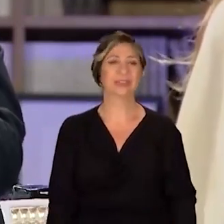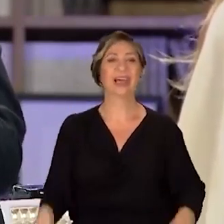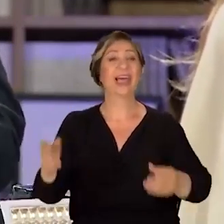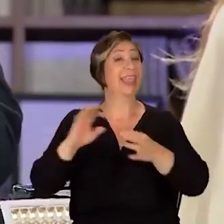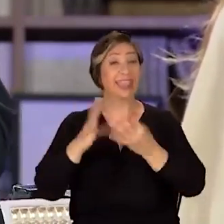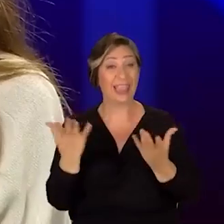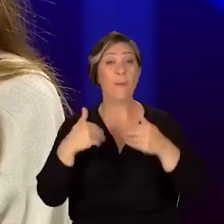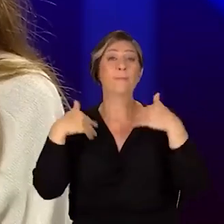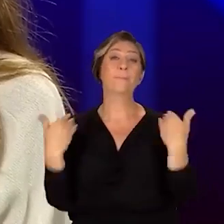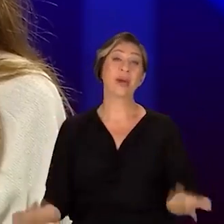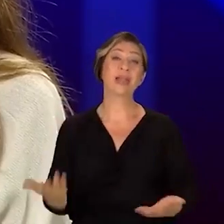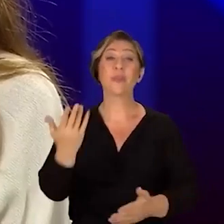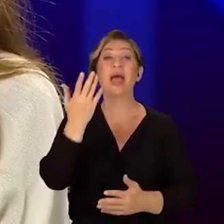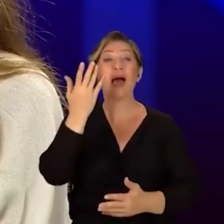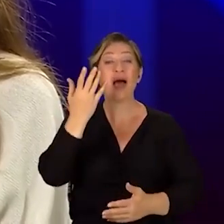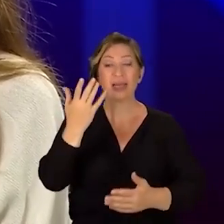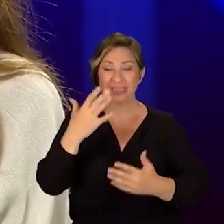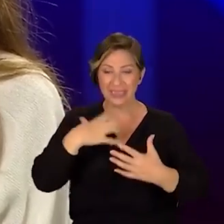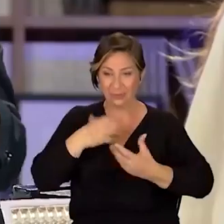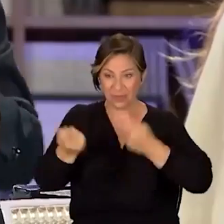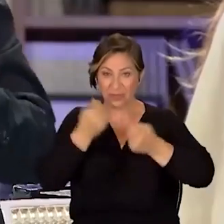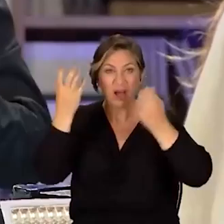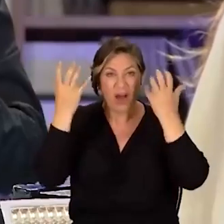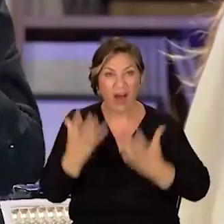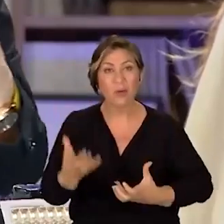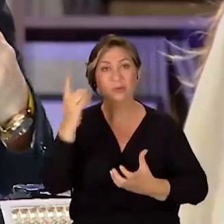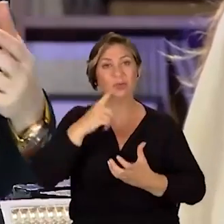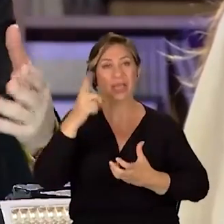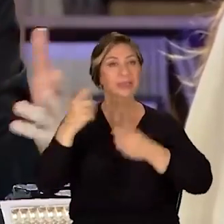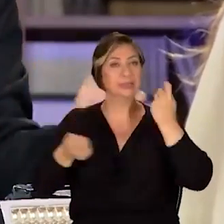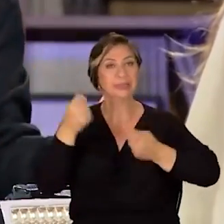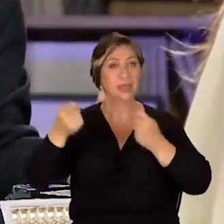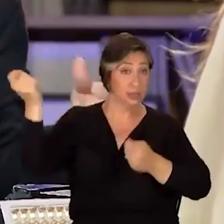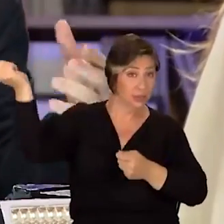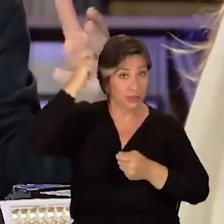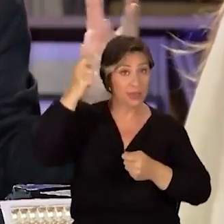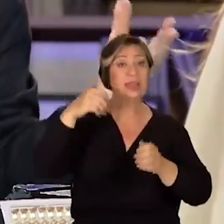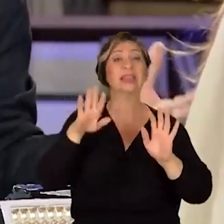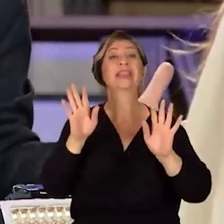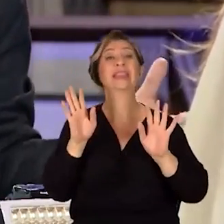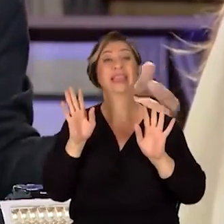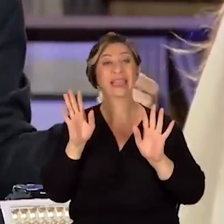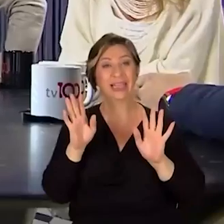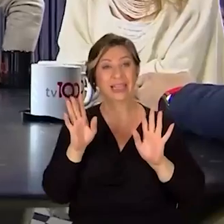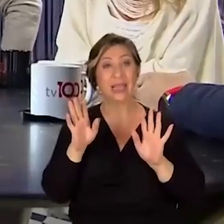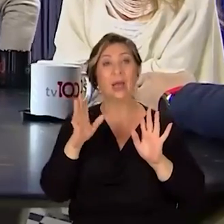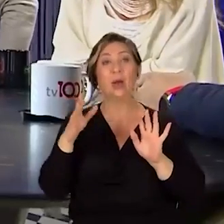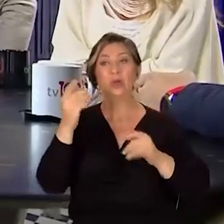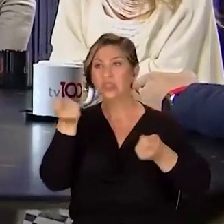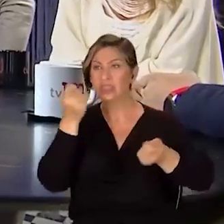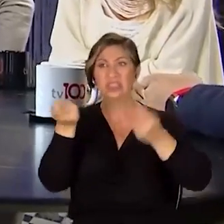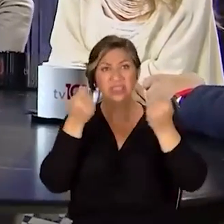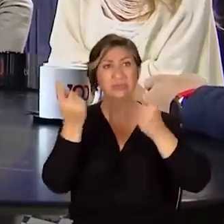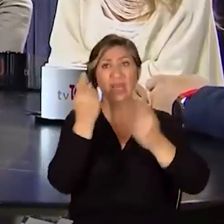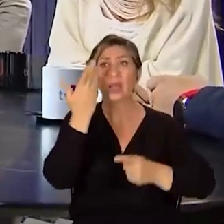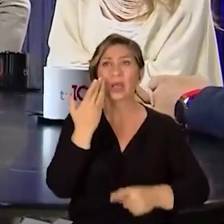bir şekilde bayılmayı sağlıyoruz. Bunu da tabii birisinin kafamıza bir tokmakla vurması sayesinde başarmıyoruz. Bunu bir